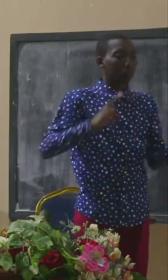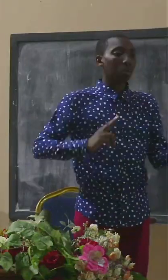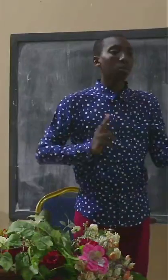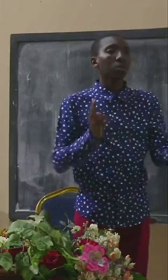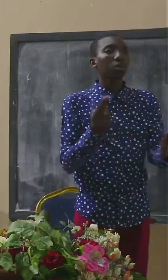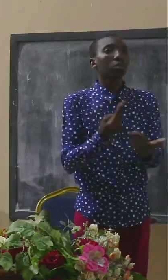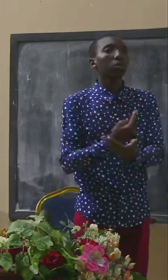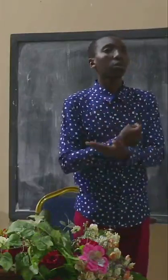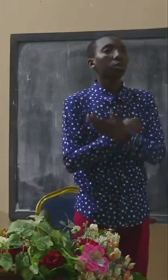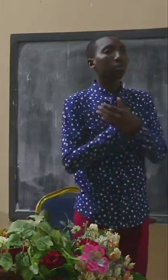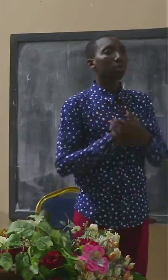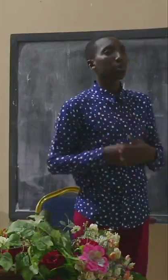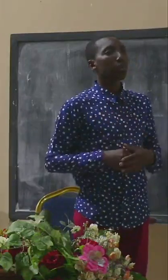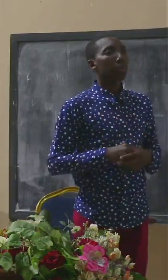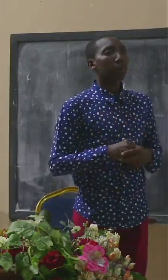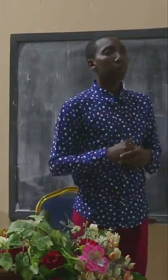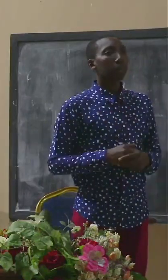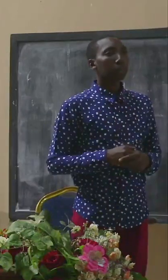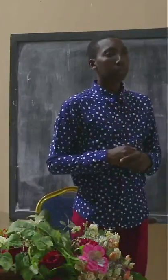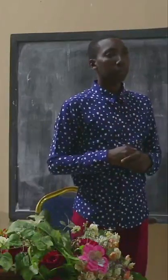toutes les œuvres qu'il fait pour nous.